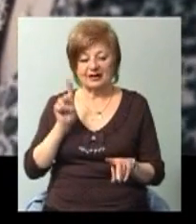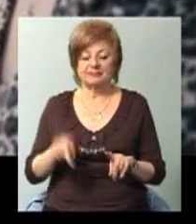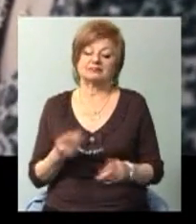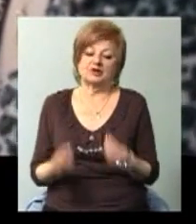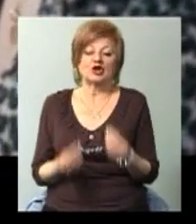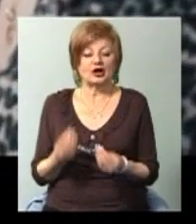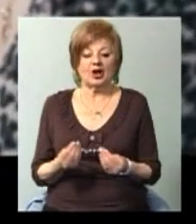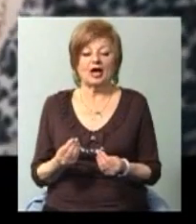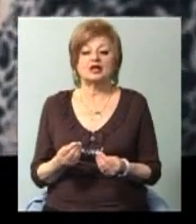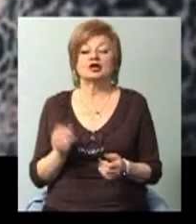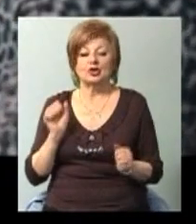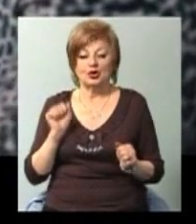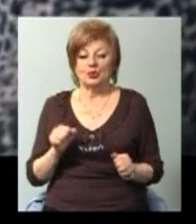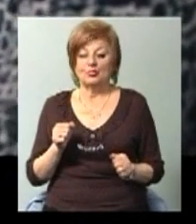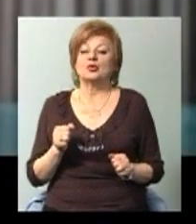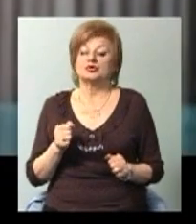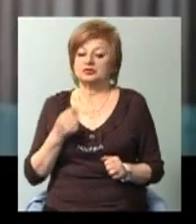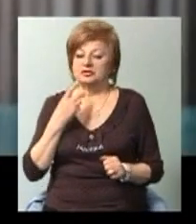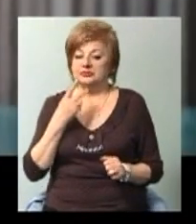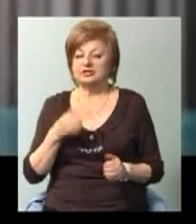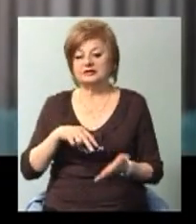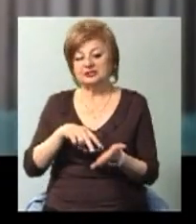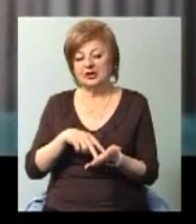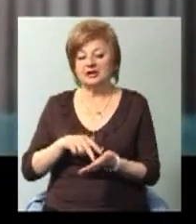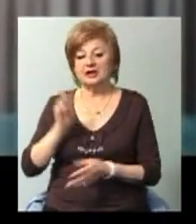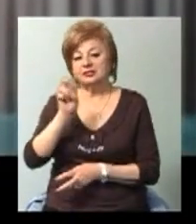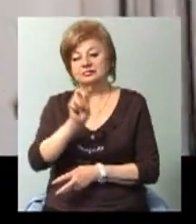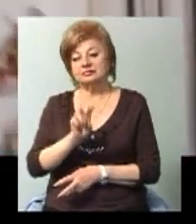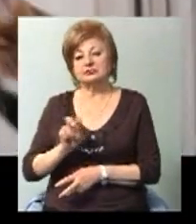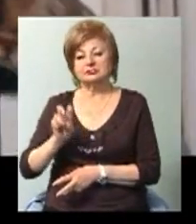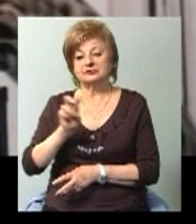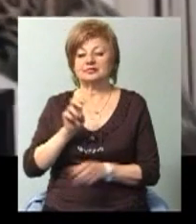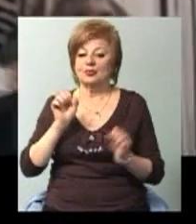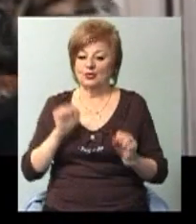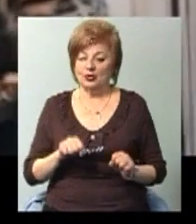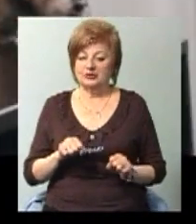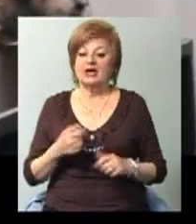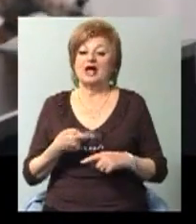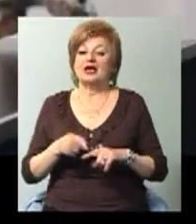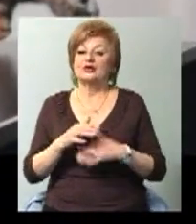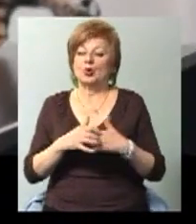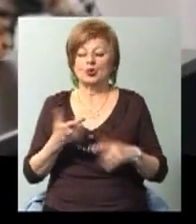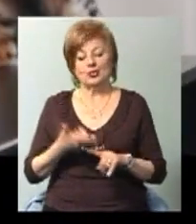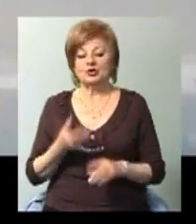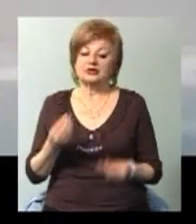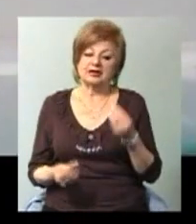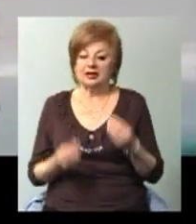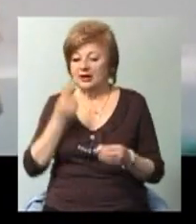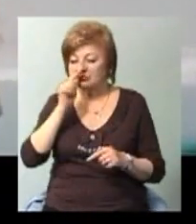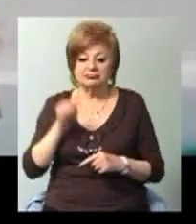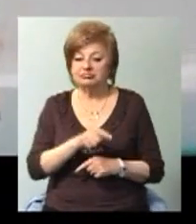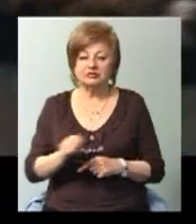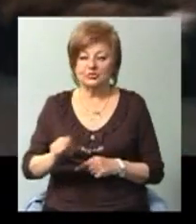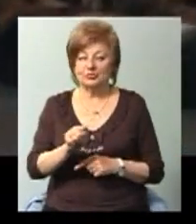мрійливою. Може зупинитися в красивій позі і довго, вдумливо сидіти. Бенгали дуже грайливі та допитливі,